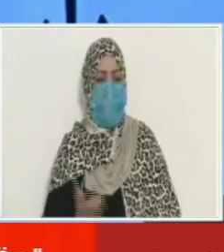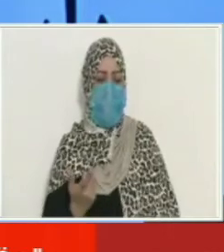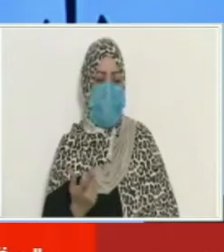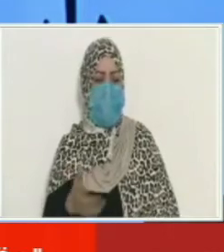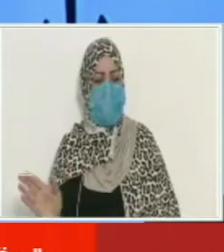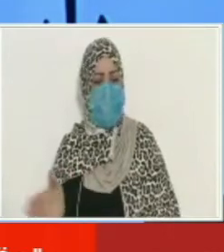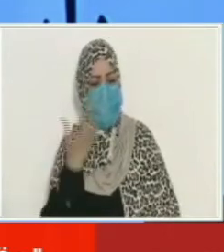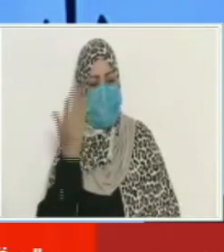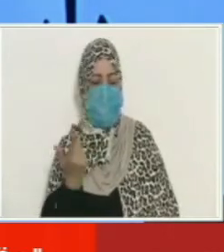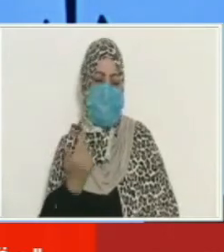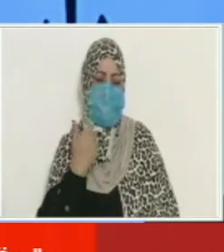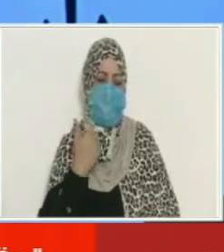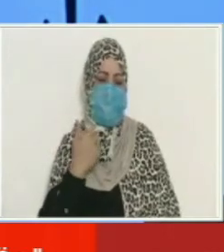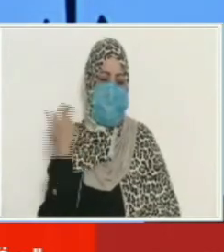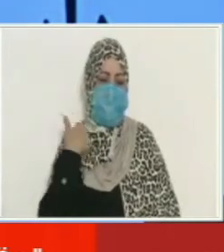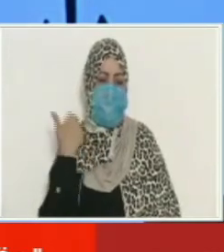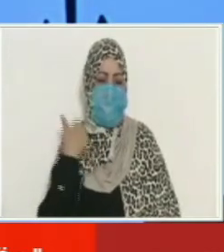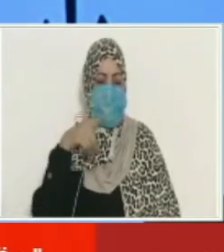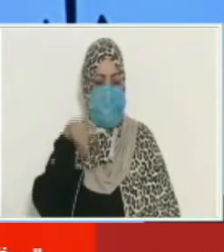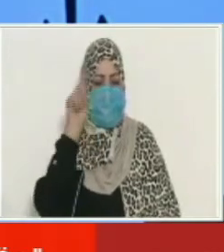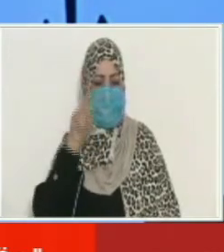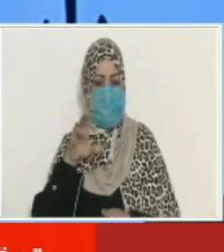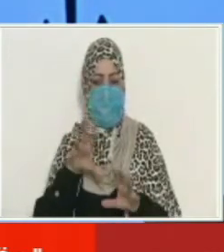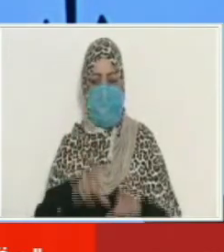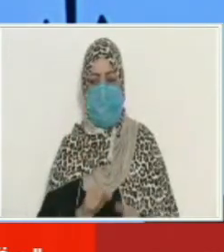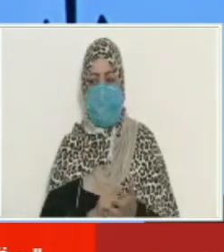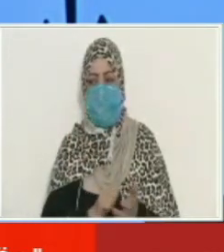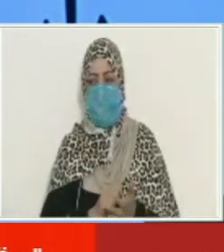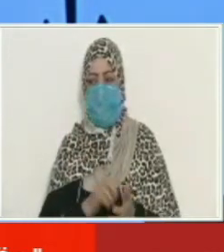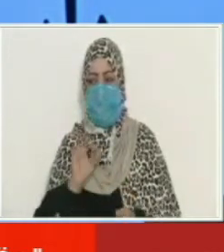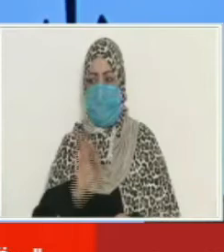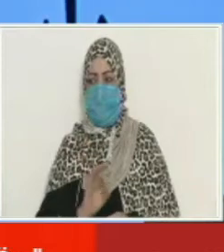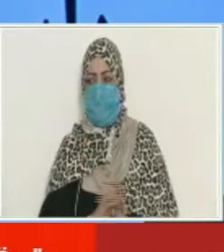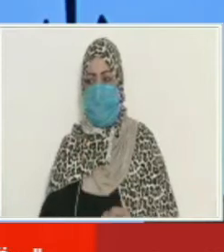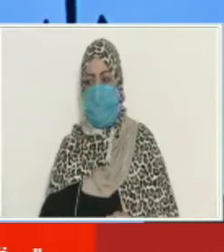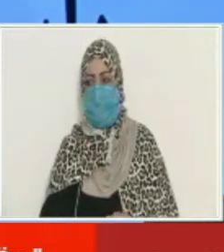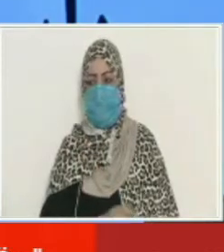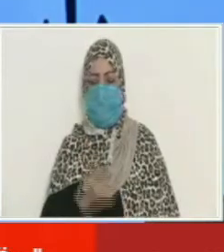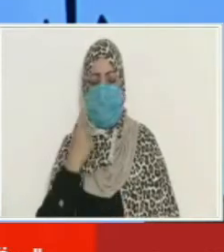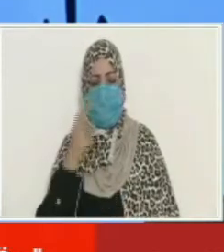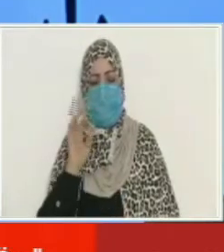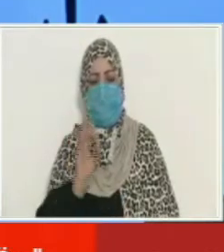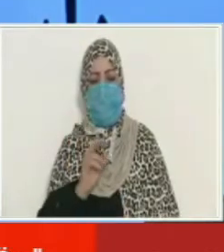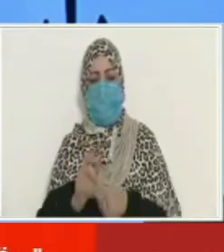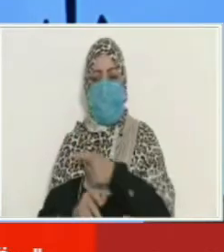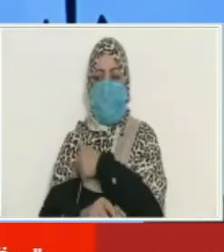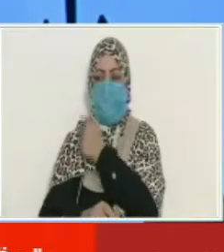ما بقي فيه فهو يعني يسجل عليه الإثم، ليلا نهار، سواء